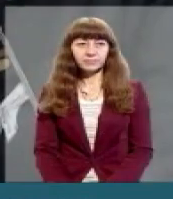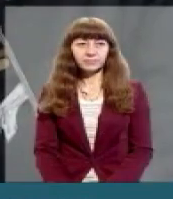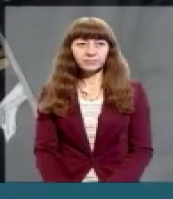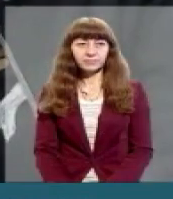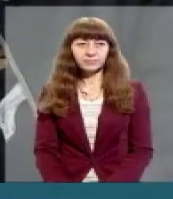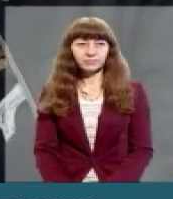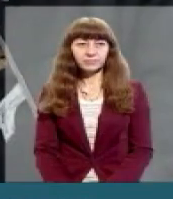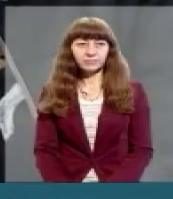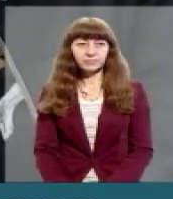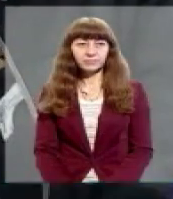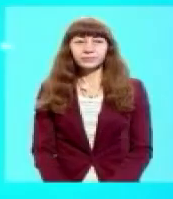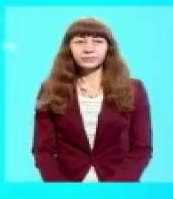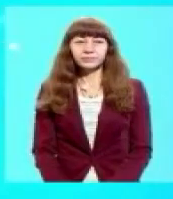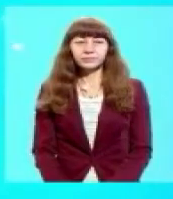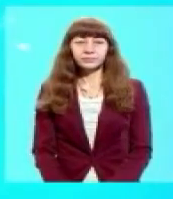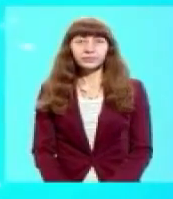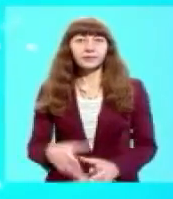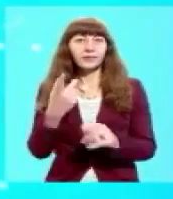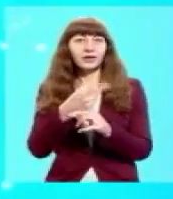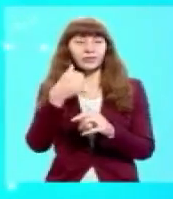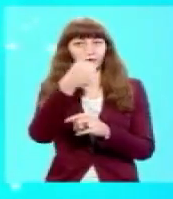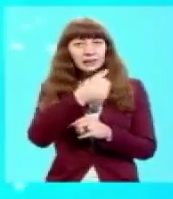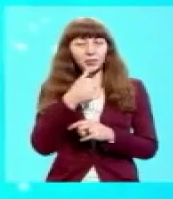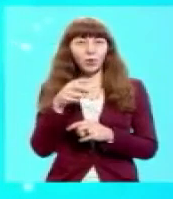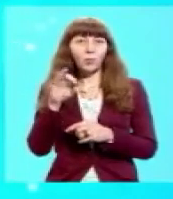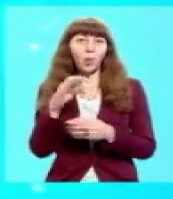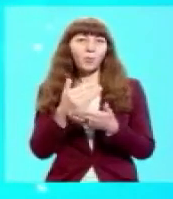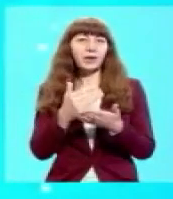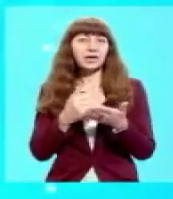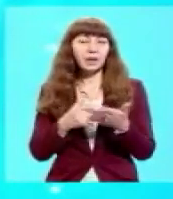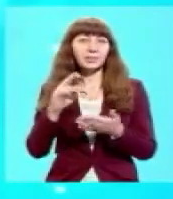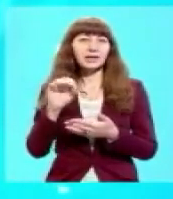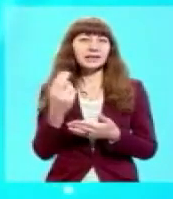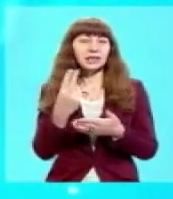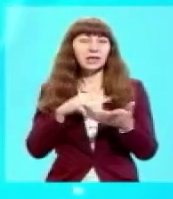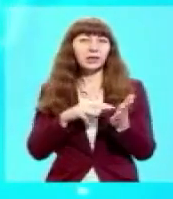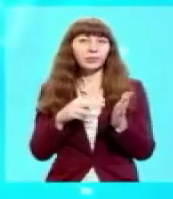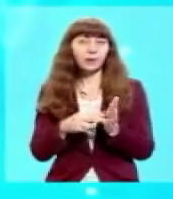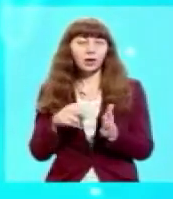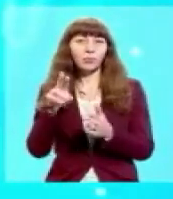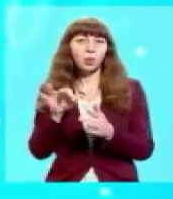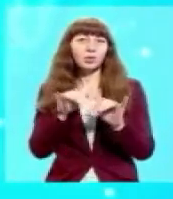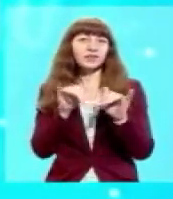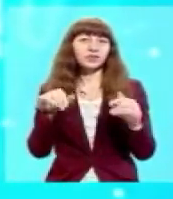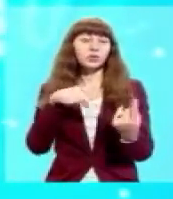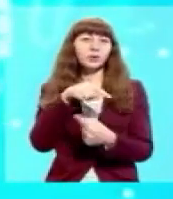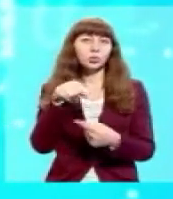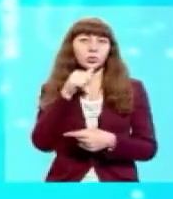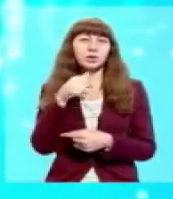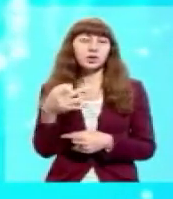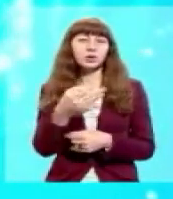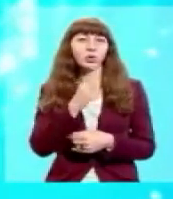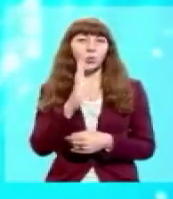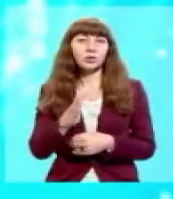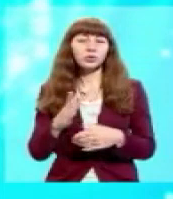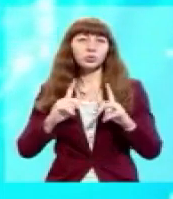Жамбылов, Қостанай телеарнасы. Биыл кәсіпкерлікті дамытуға арналған ұлттық жоба бағдарламасы бойынша Қостанай облысында 42 мыңдай адам